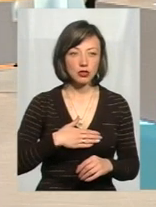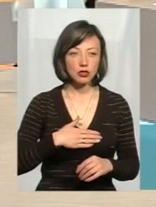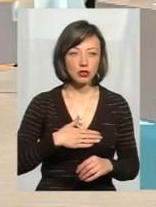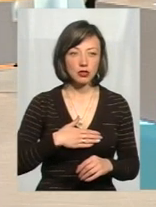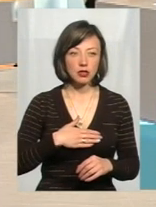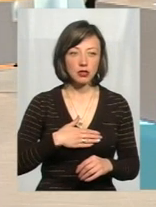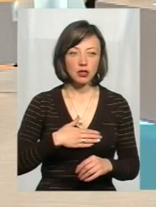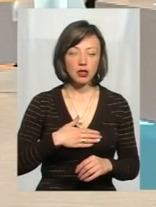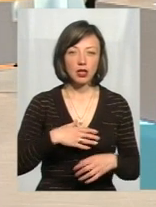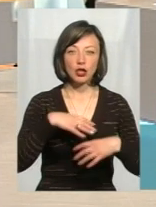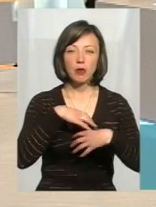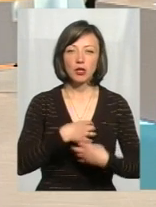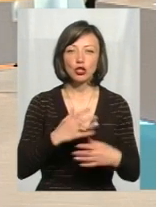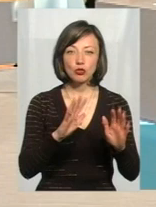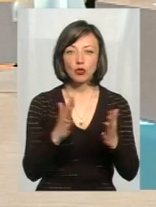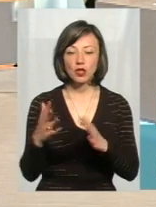драматичні події